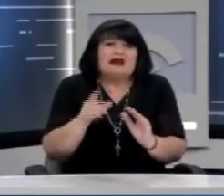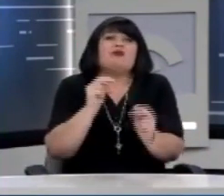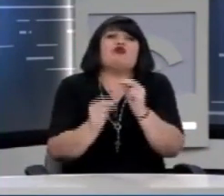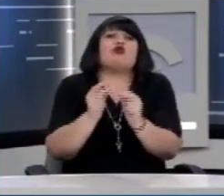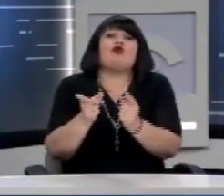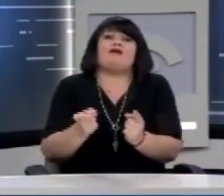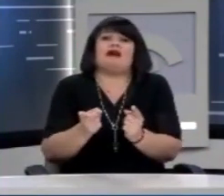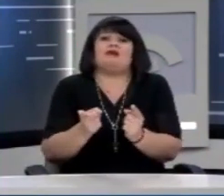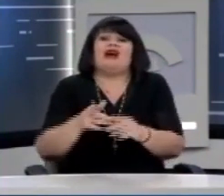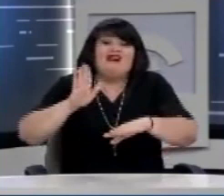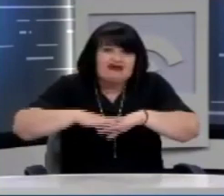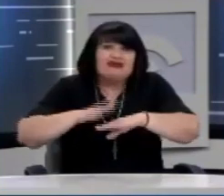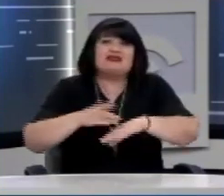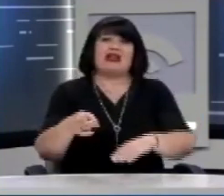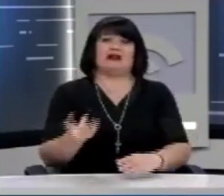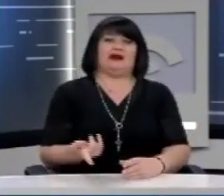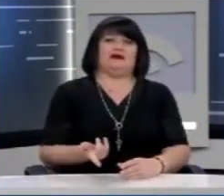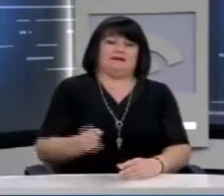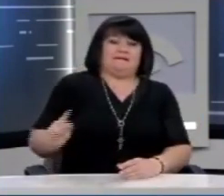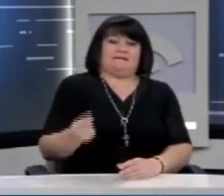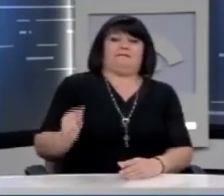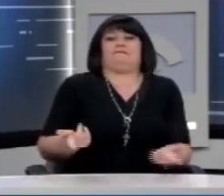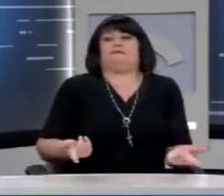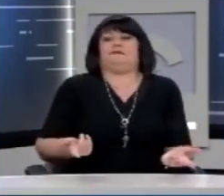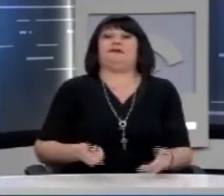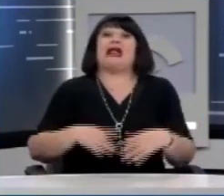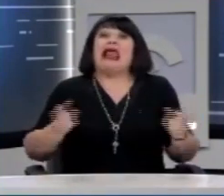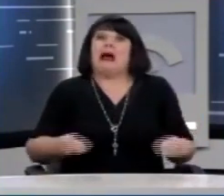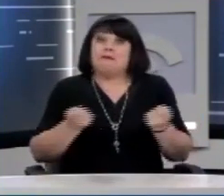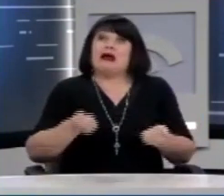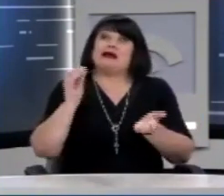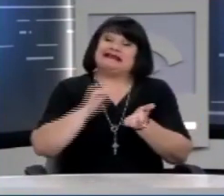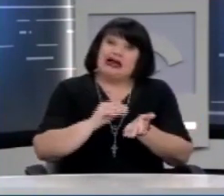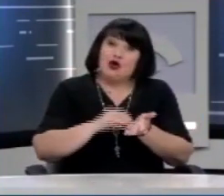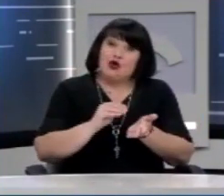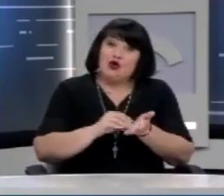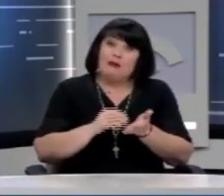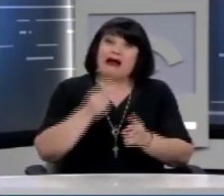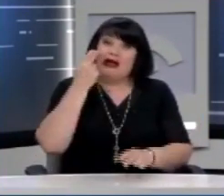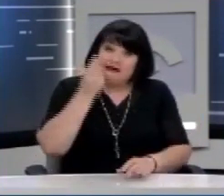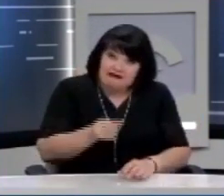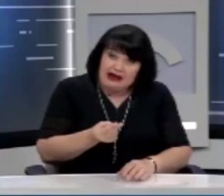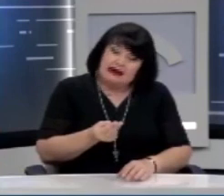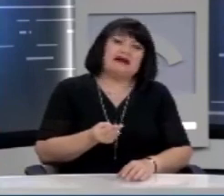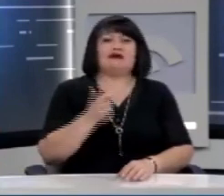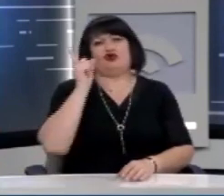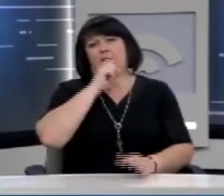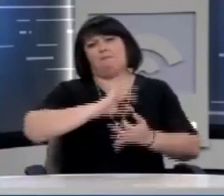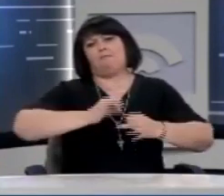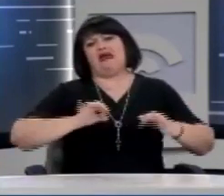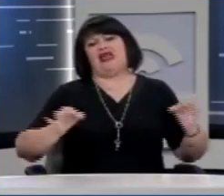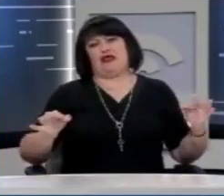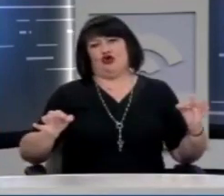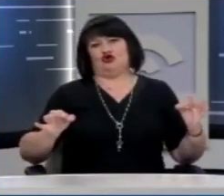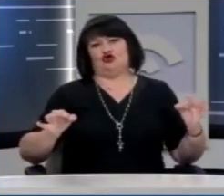είναι βασική αιτία όξυνσης των προβλημάτων. Στην πράξη επίσης έχει καταρριφθεί και αυτός ο μύθος